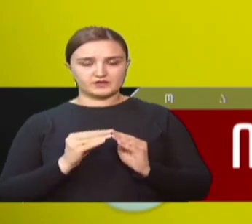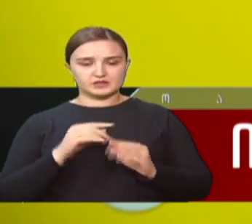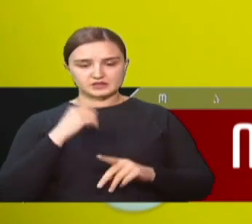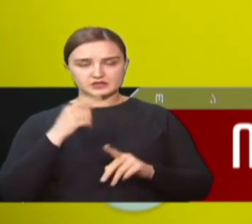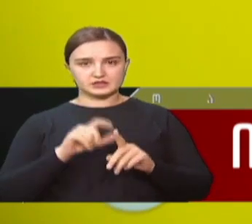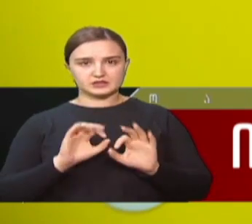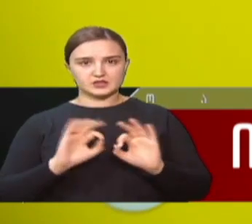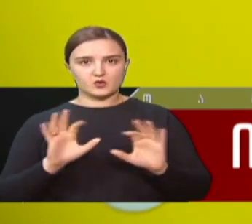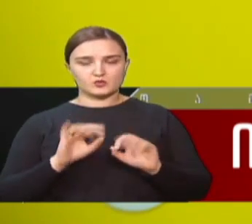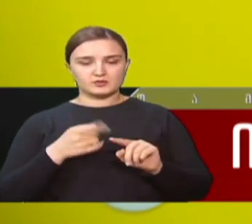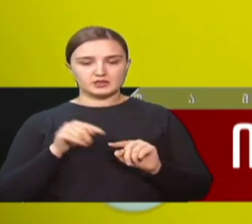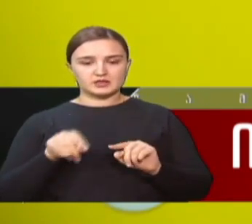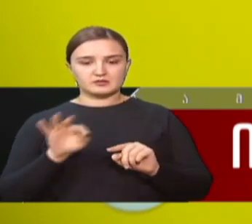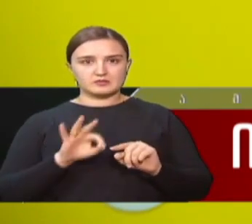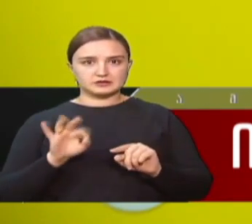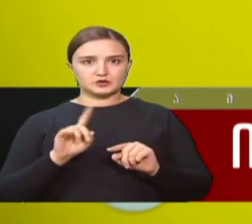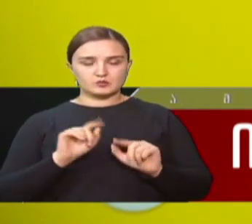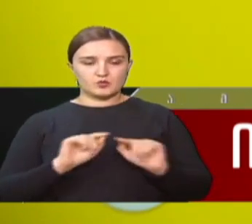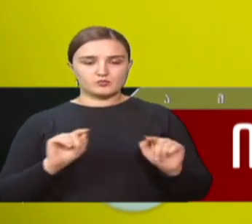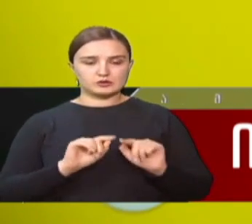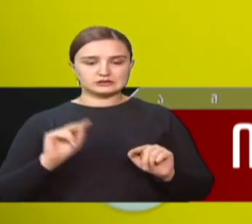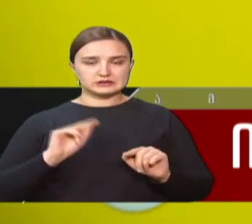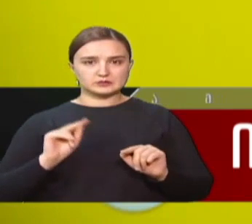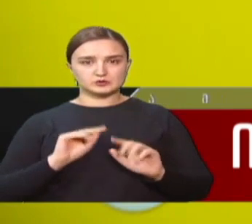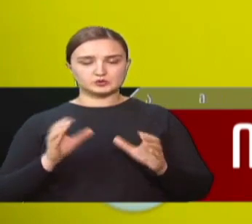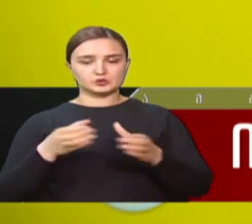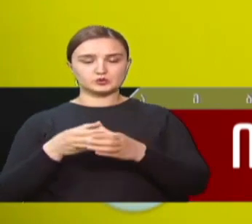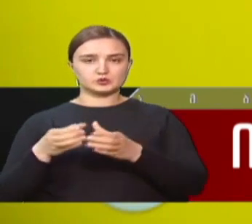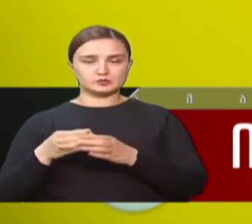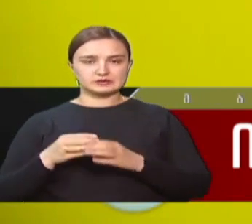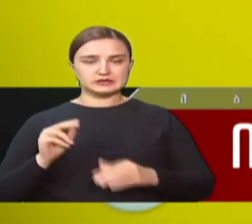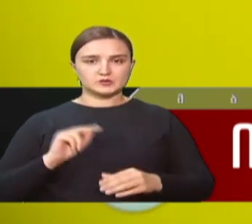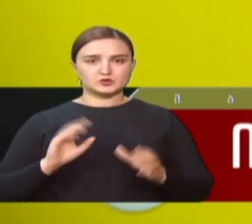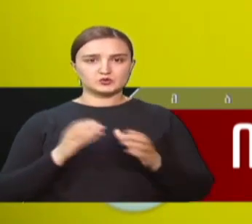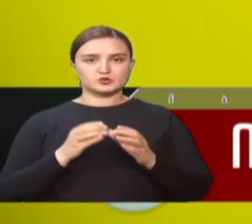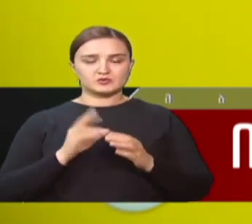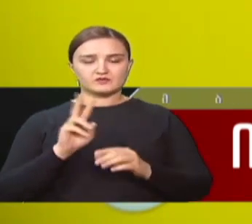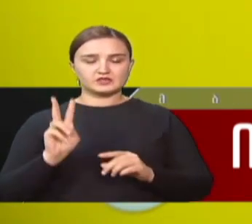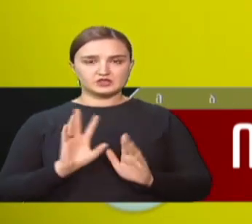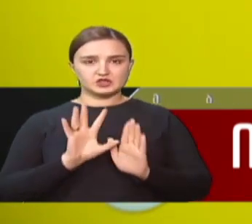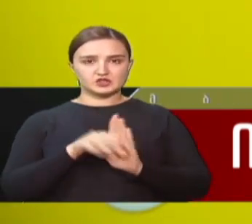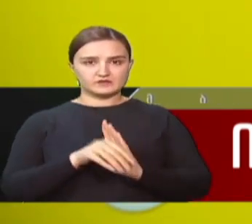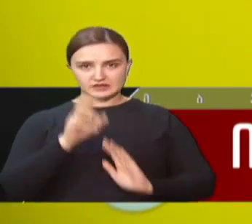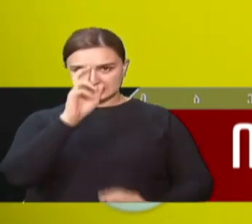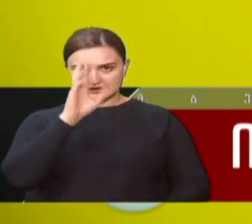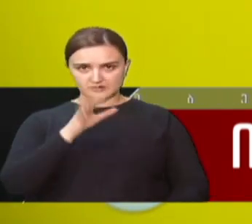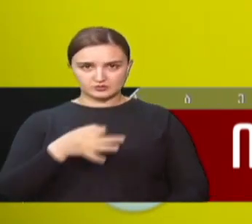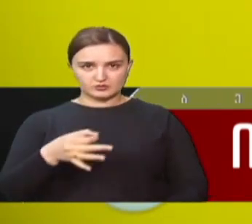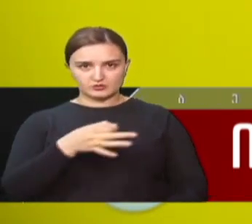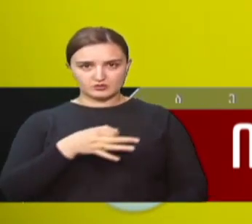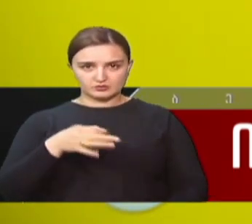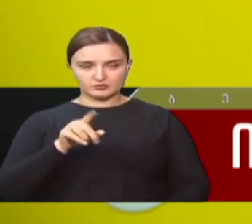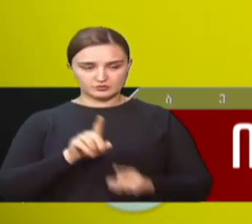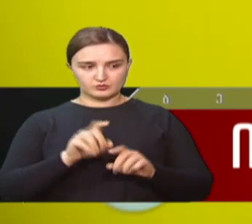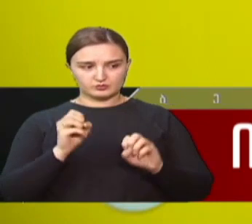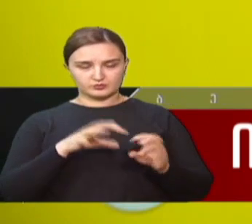საუბრობენ იმაზე, რომ აი ოპოზიცია რაღაც სამუშაო ჯგუფებში არ სამუშაო ჯგუფებში ვინ შევიდნენ არასამთავრობო ორგანიზაციები, ისინც